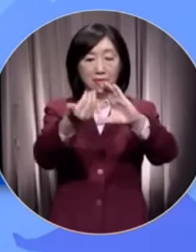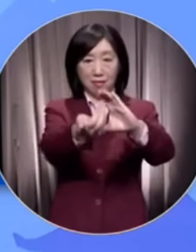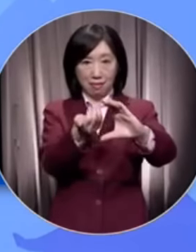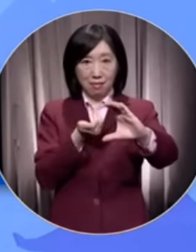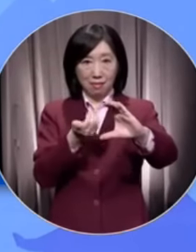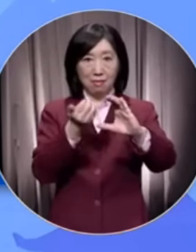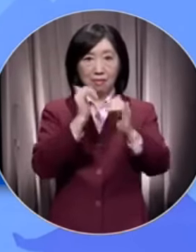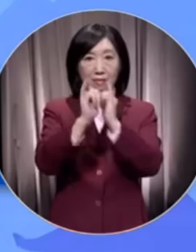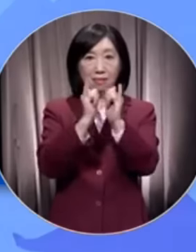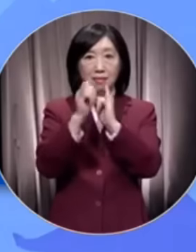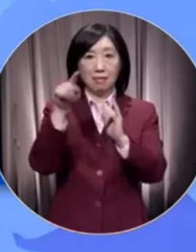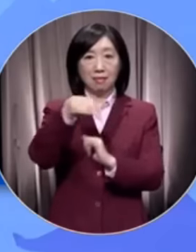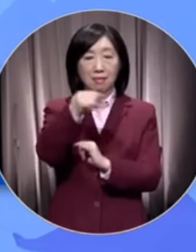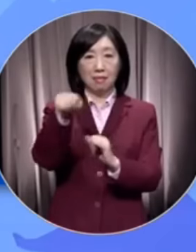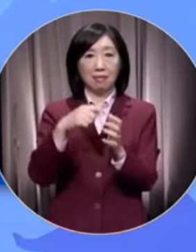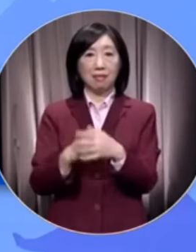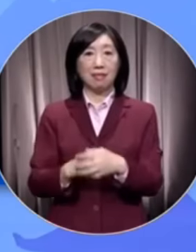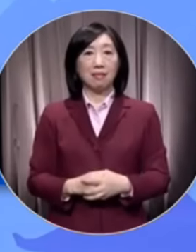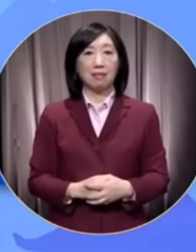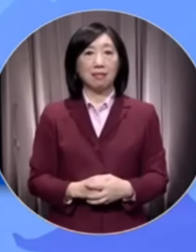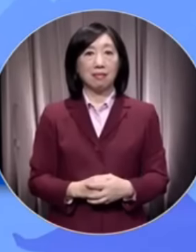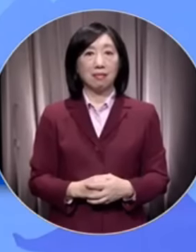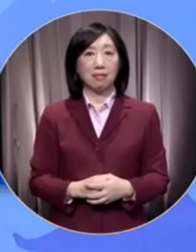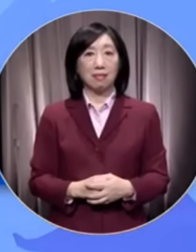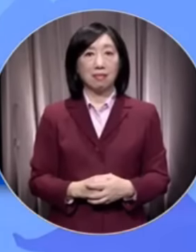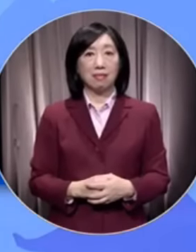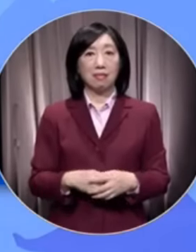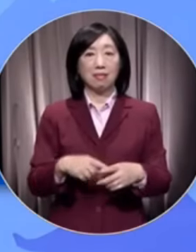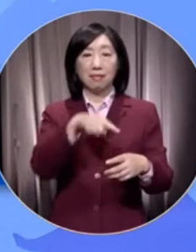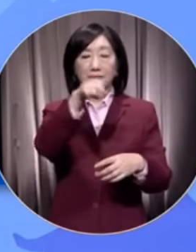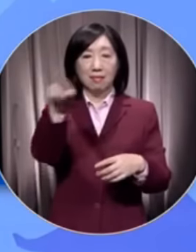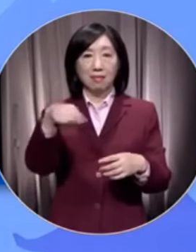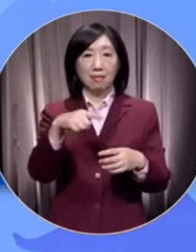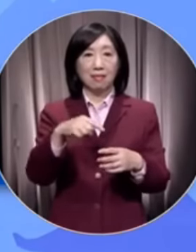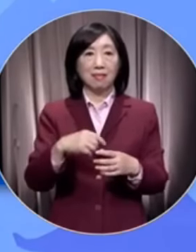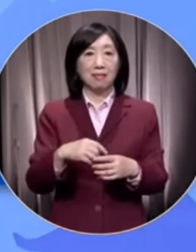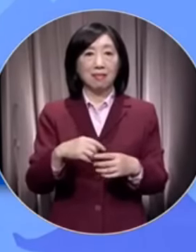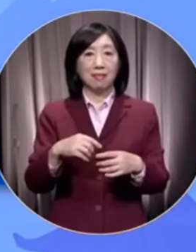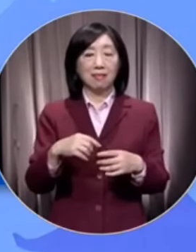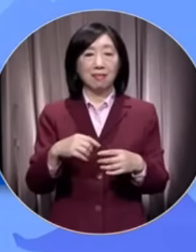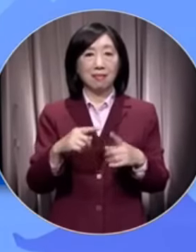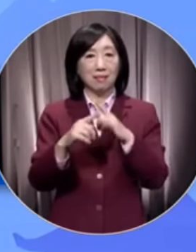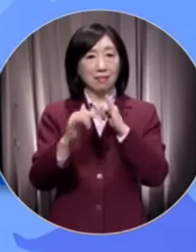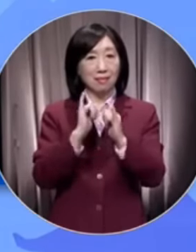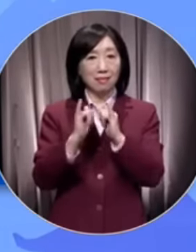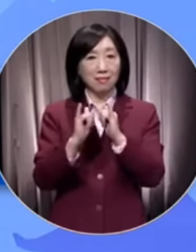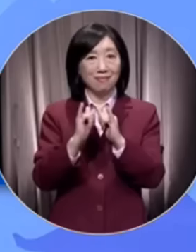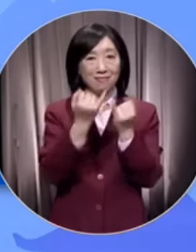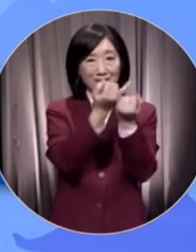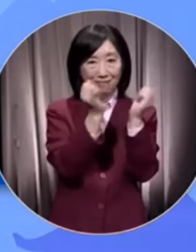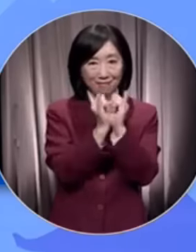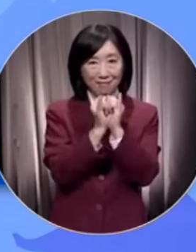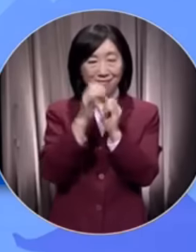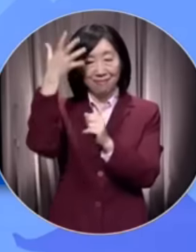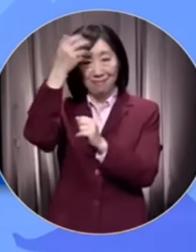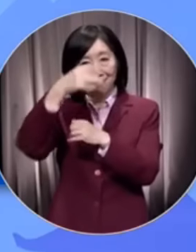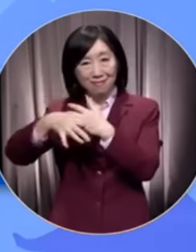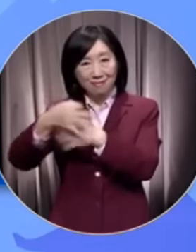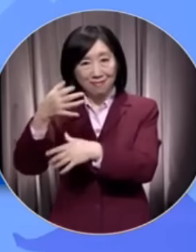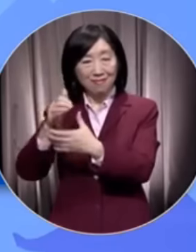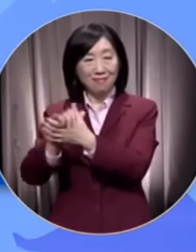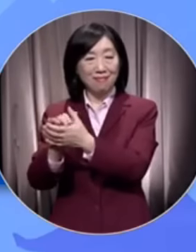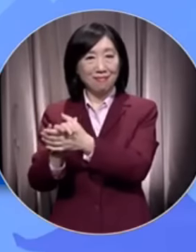的观众朋友，我们的国人同胞，我们 父老乡亲，我